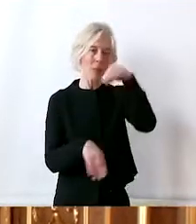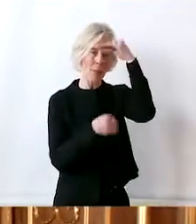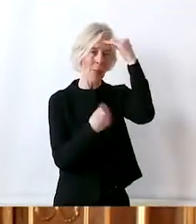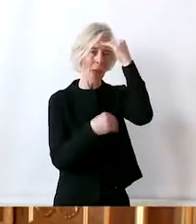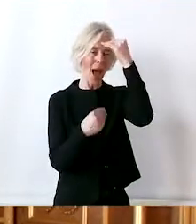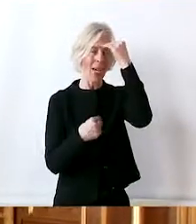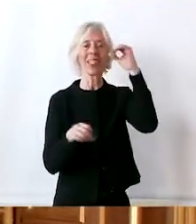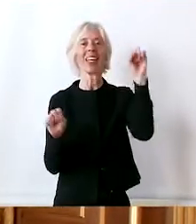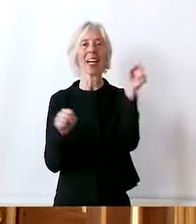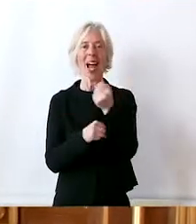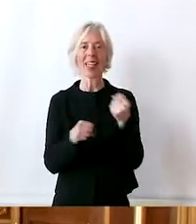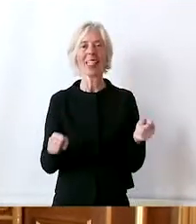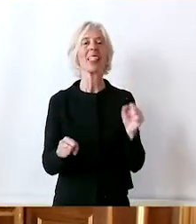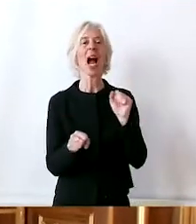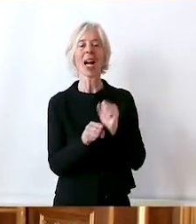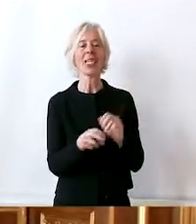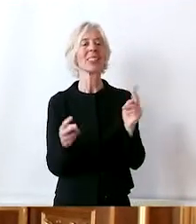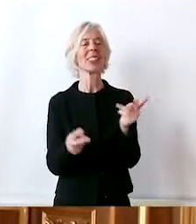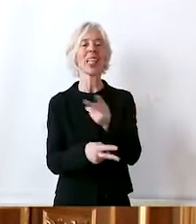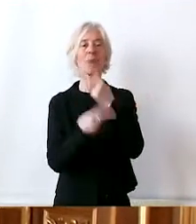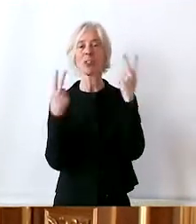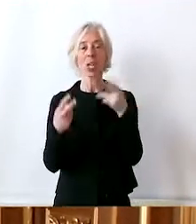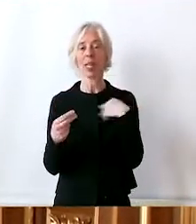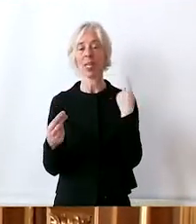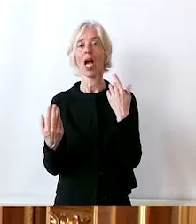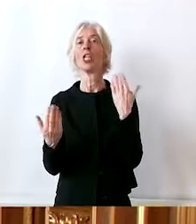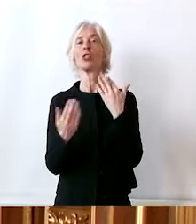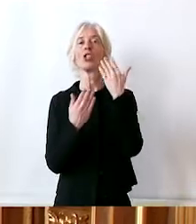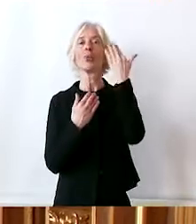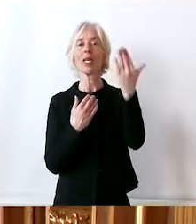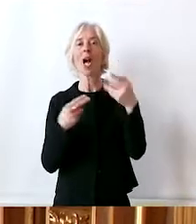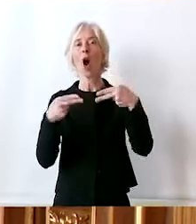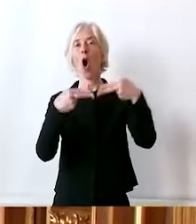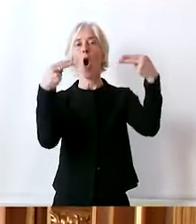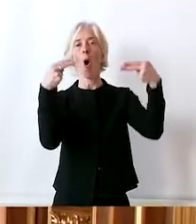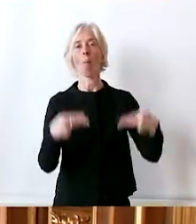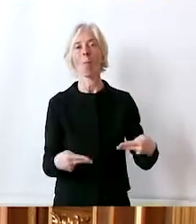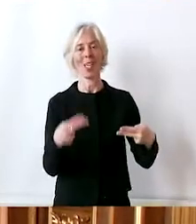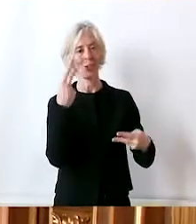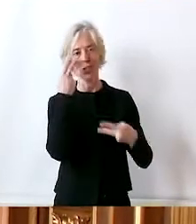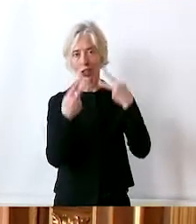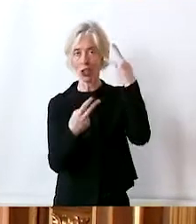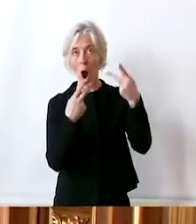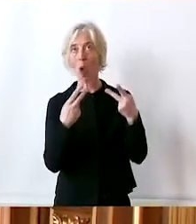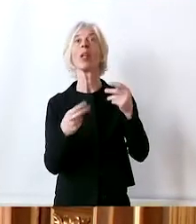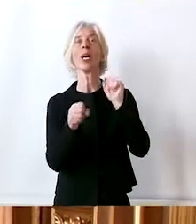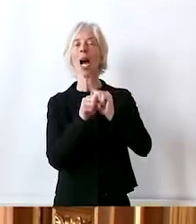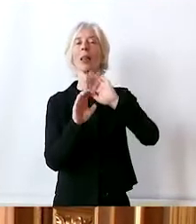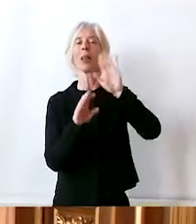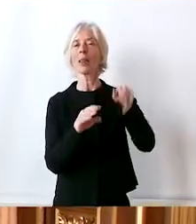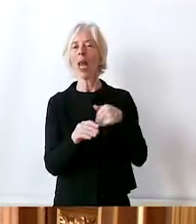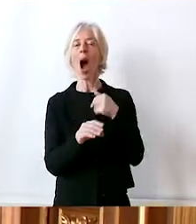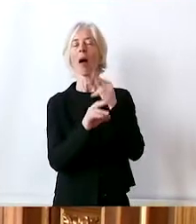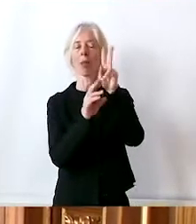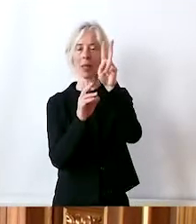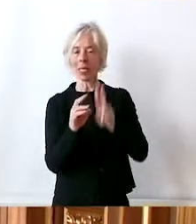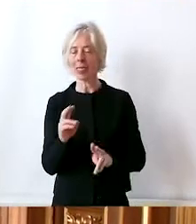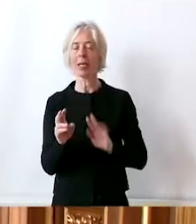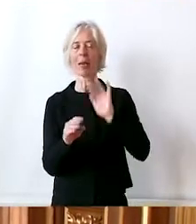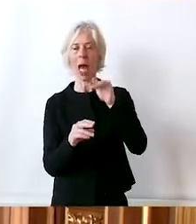Stellen. Unter anderem wird es auf unseren städtischen Homepages sein, aber natürlich auch auf den jeweiligen Homepages der teilnehmenden